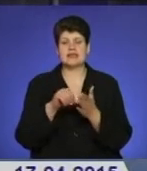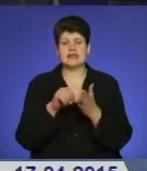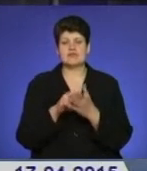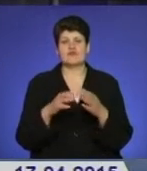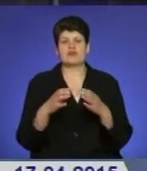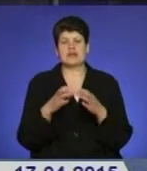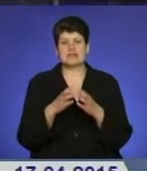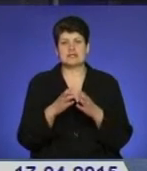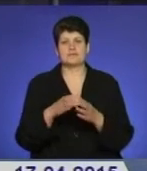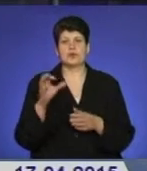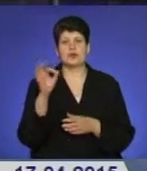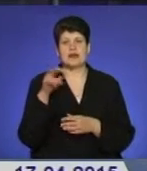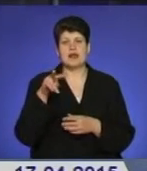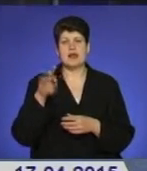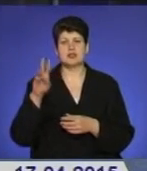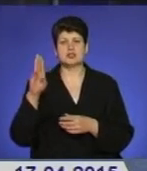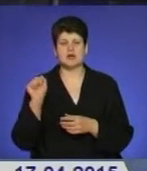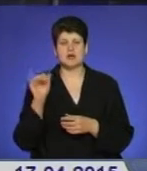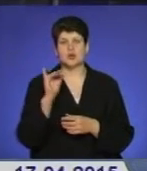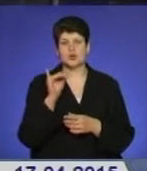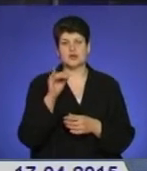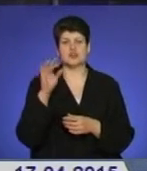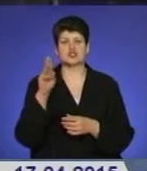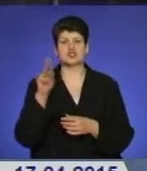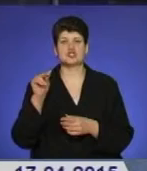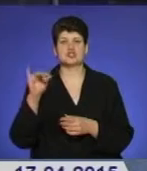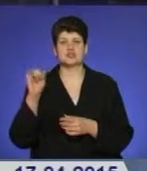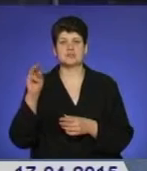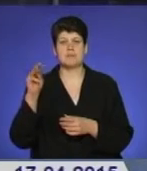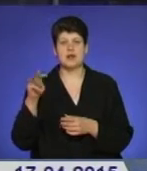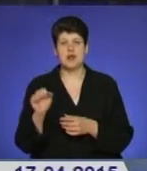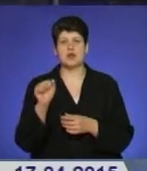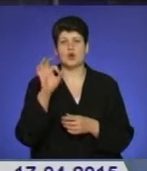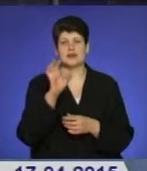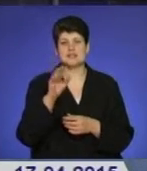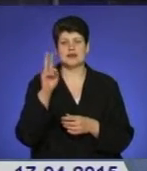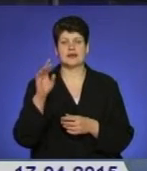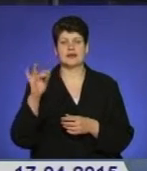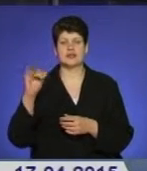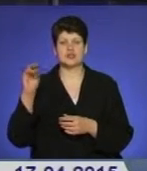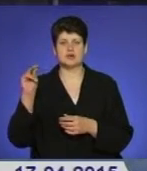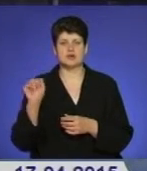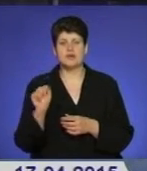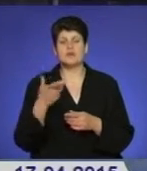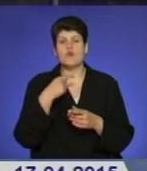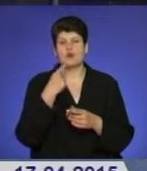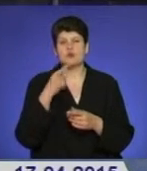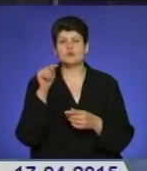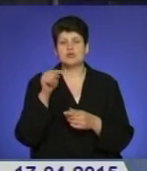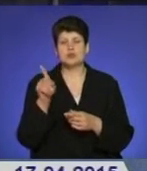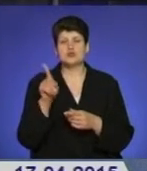партії Олега Ляшка, Юрія Чижмаря та Олексія Кириченка. Адже нинішні парламентарії зробили те, що не вдавалося